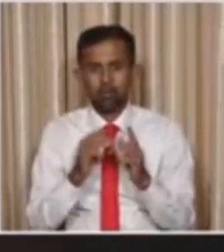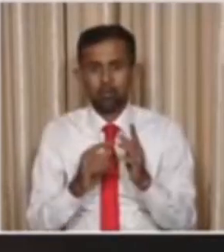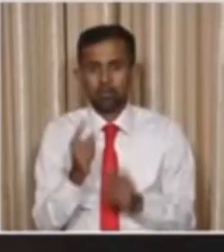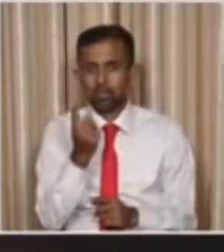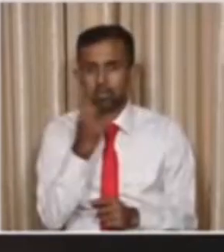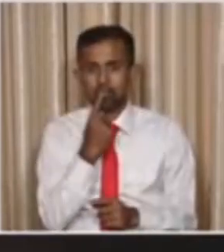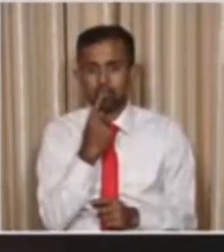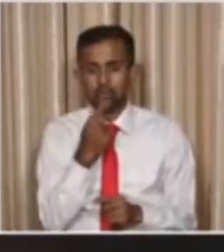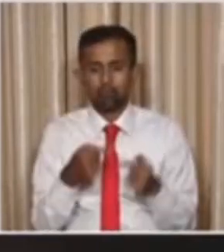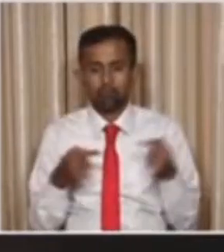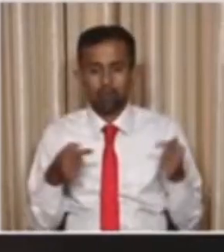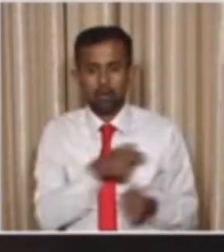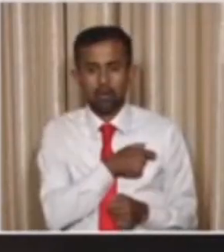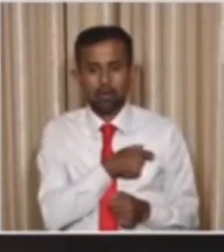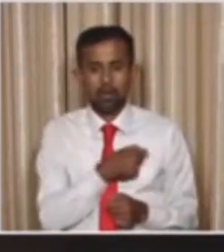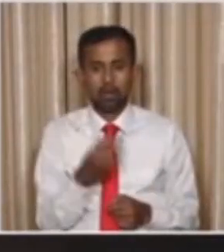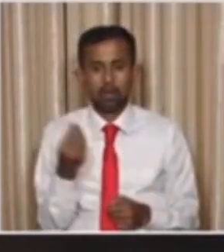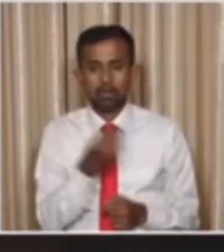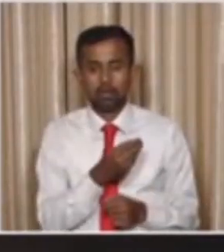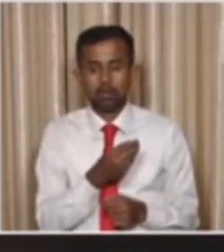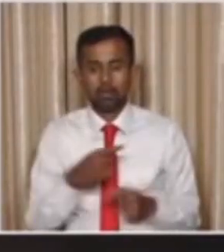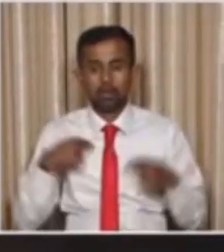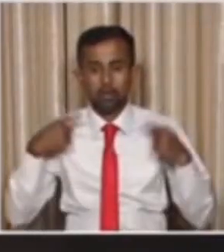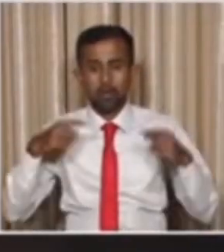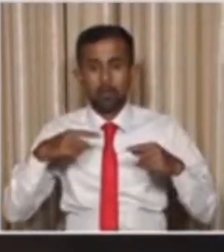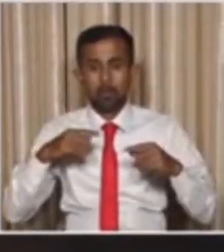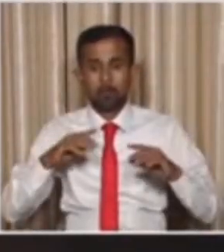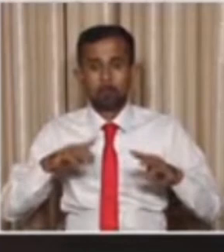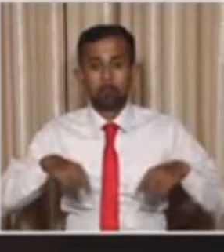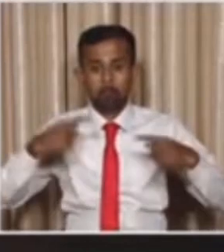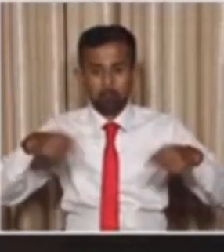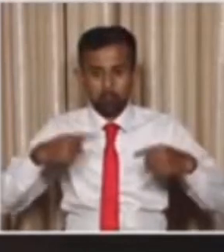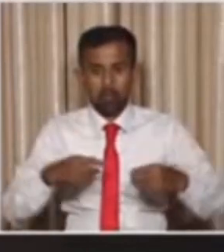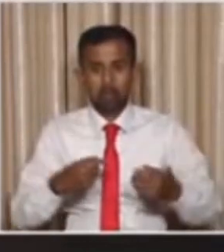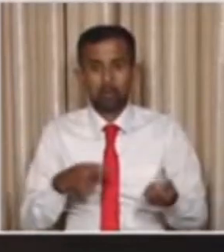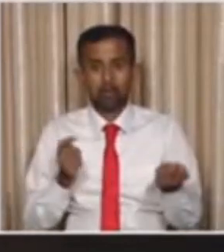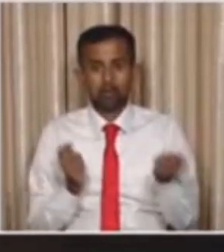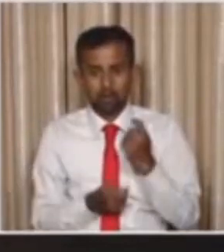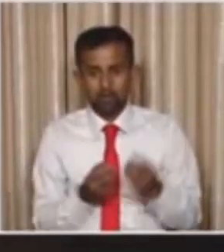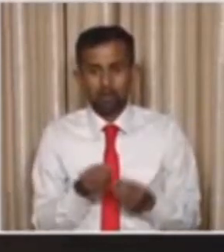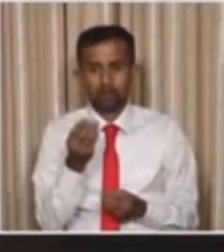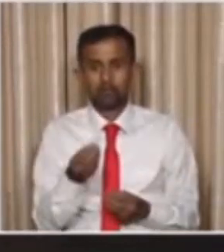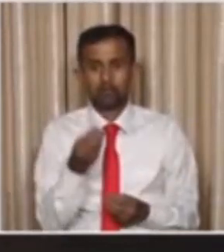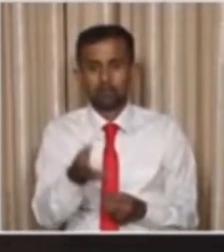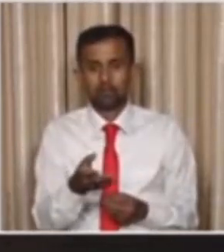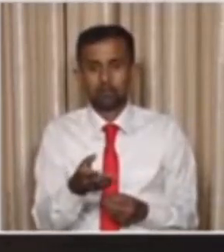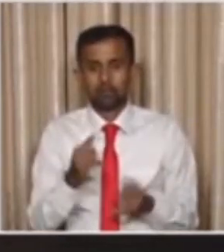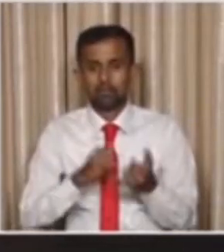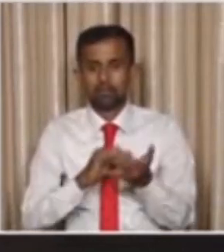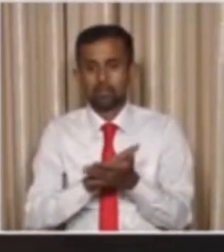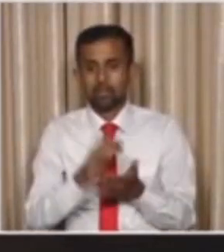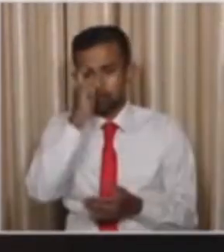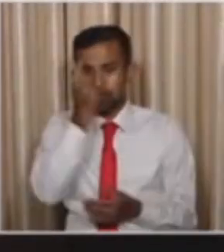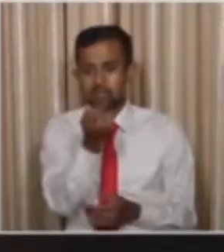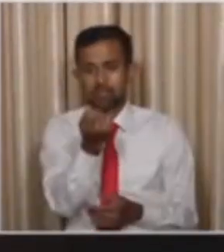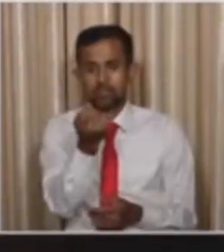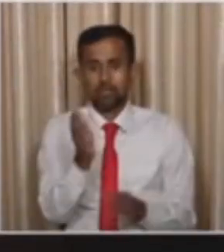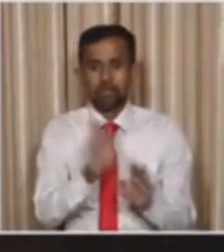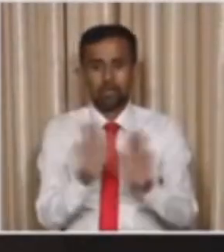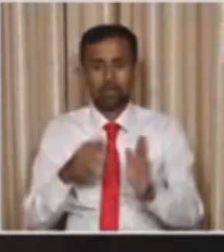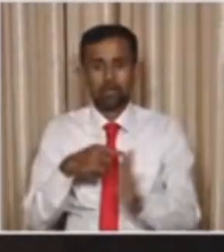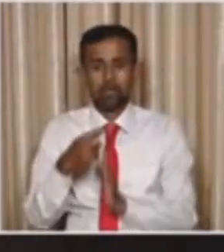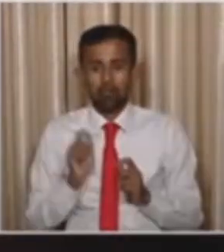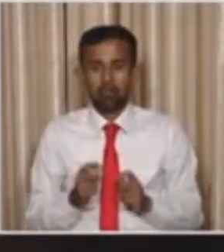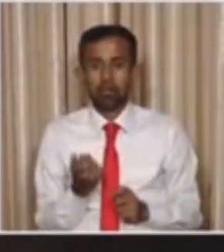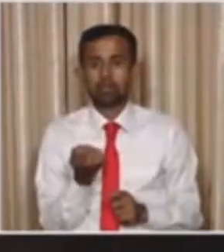මේ විපක්ෂ නායකතුමාට දෙනවා මැටින් දෙනවා ක්‍රිකට් ආම්පන්න දෙනවා ඒ දෙන්නේ මේ සම්මිසිල්ල මාත්‍යක සල්ලි වලින් නේ මේ රටේ ක්‍රිකට්